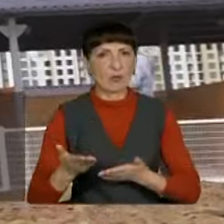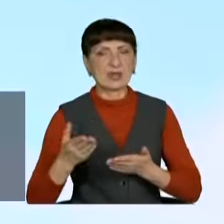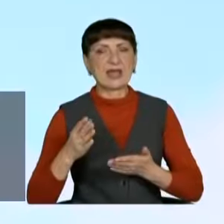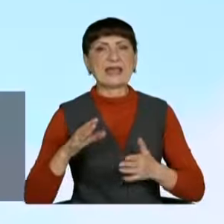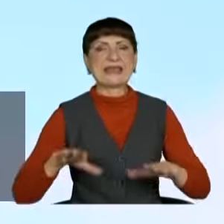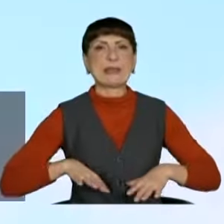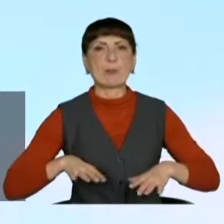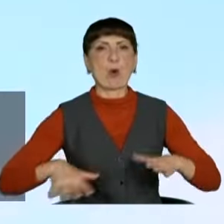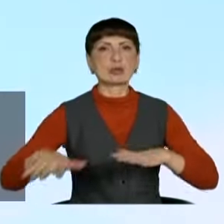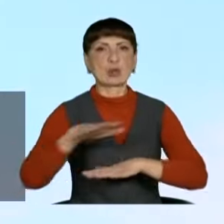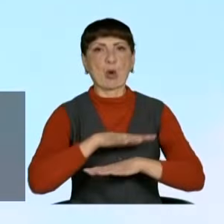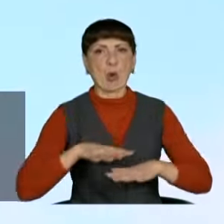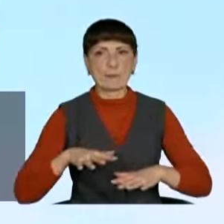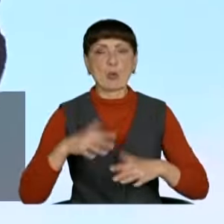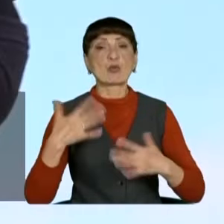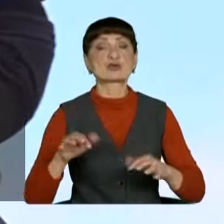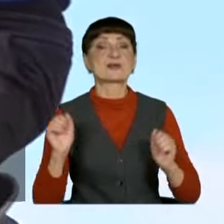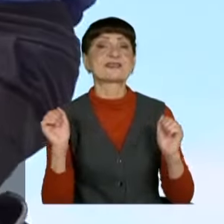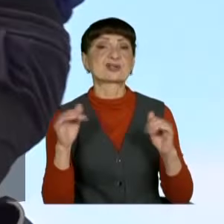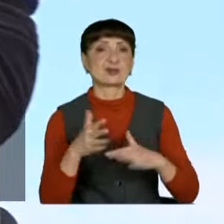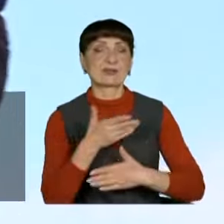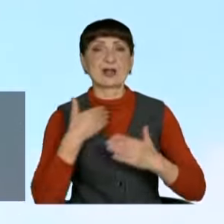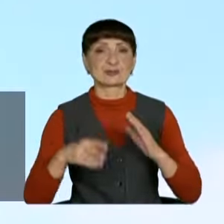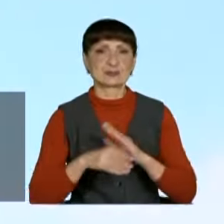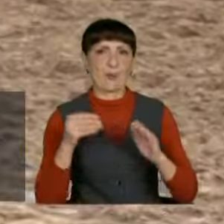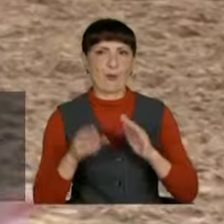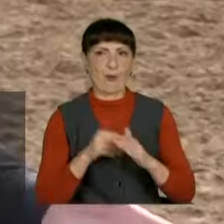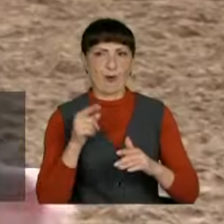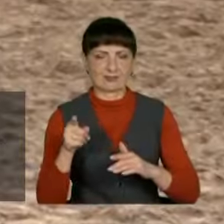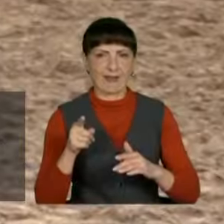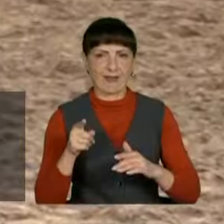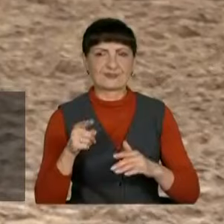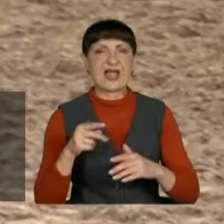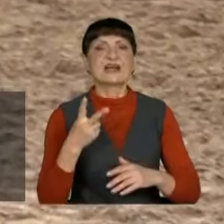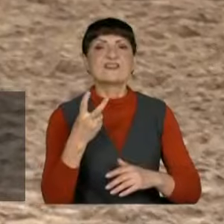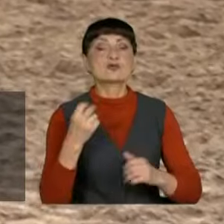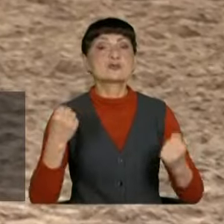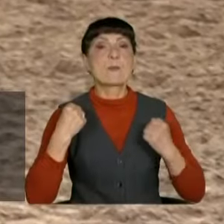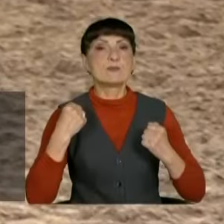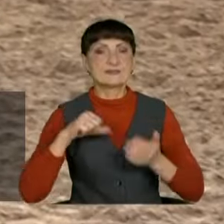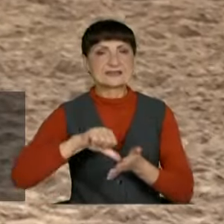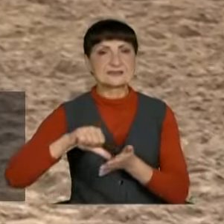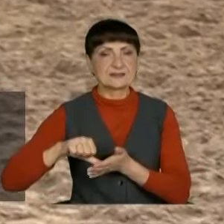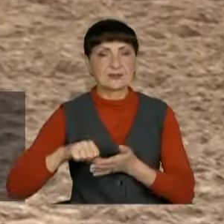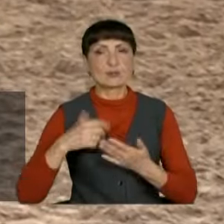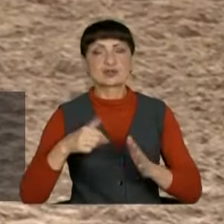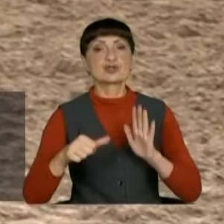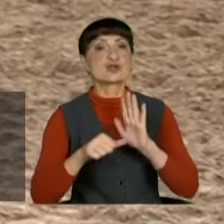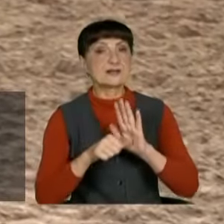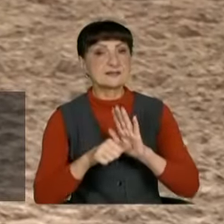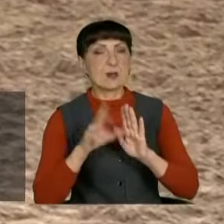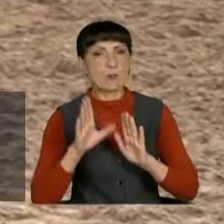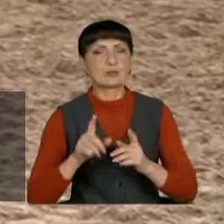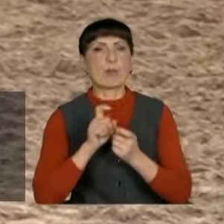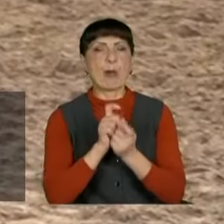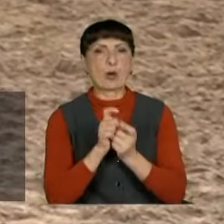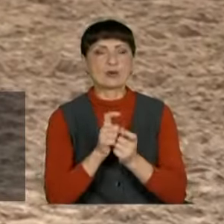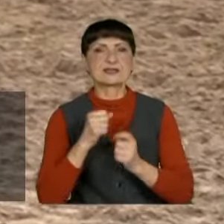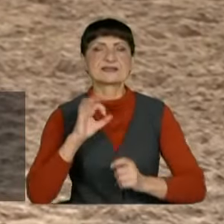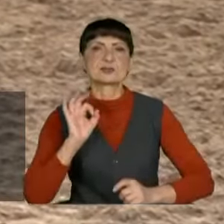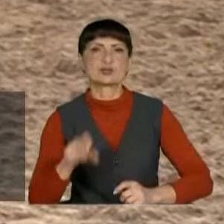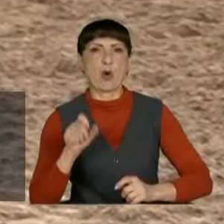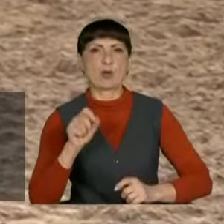ипподром Казанат. Сюда уже зашли наша сборная по кукпару. Из 200 спортсменов национальной сборной шестеро будут бороться за